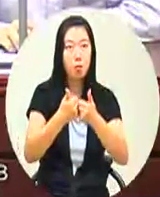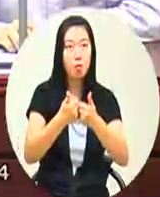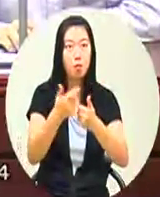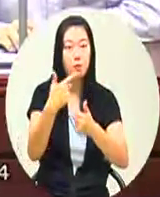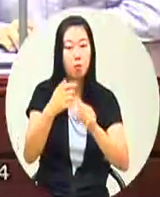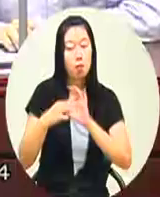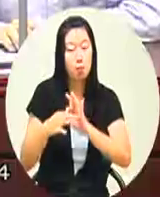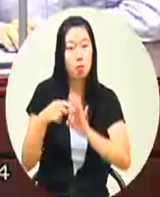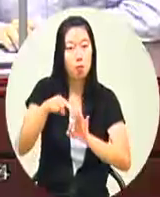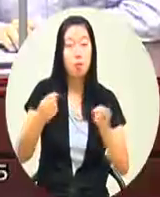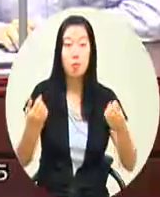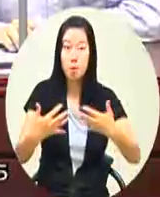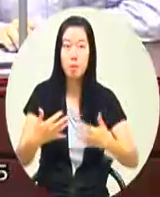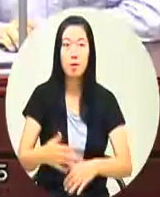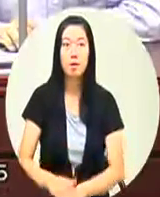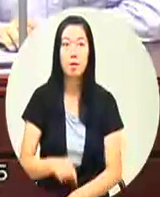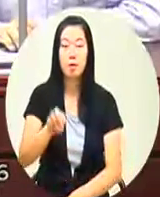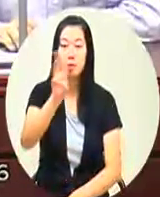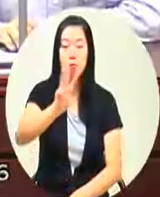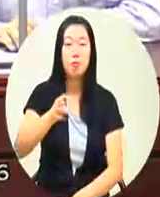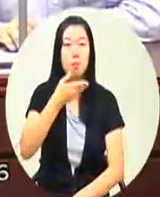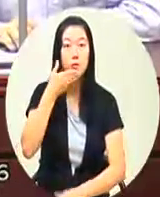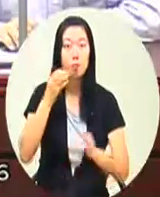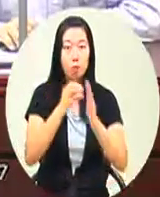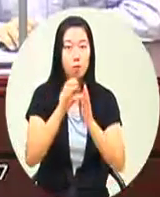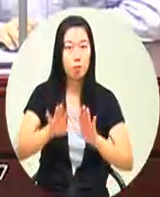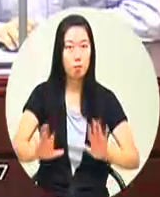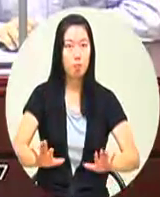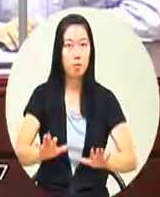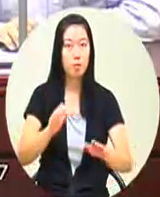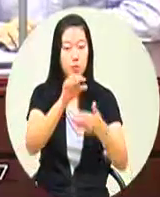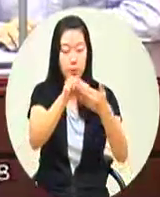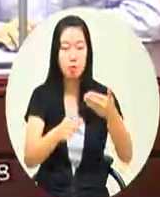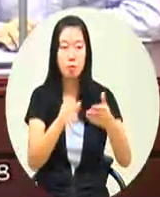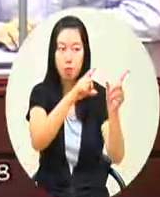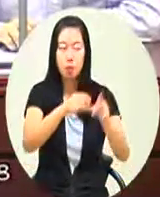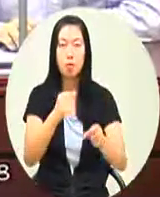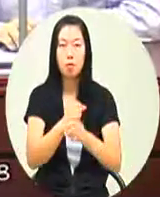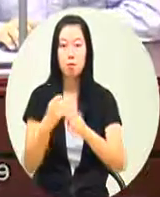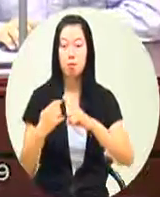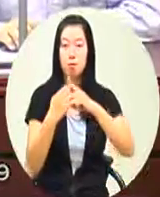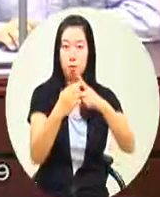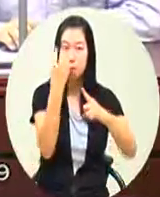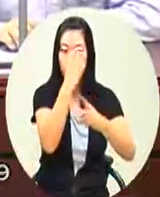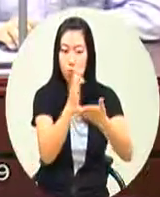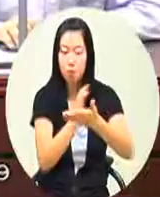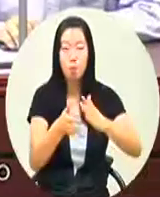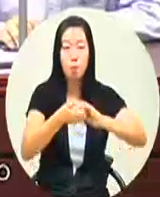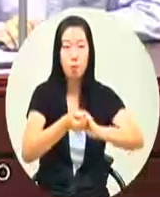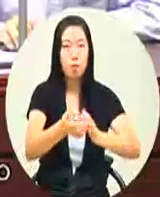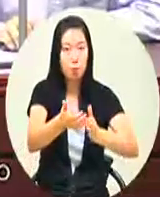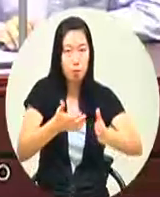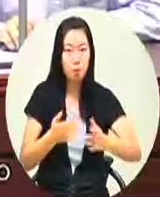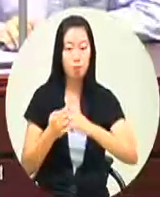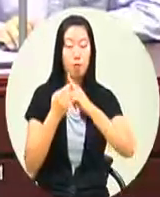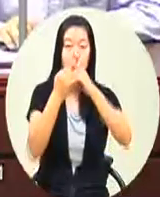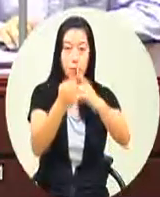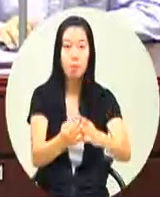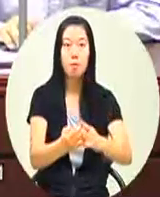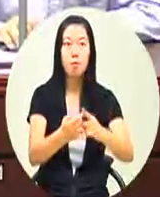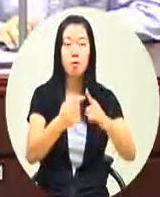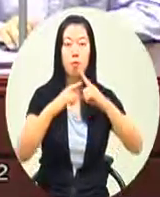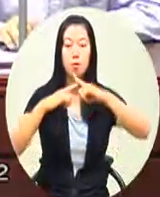关切到这个问题，那水利局目前的机制也是在他们现刊要核定之前都有去现场，